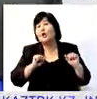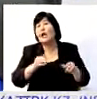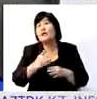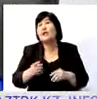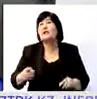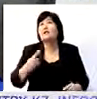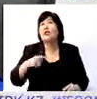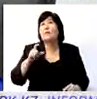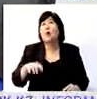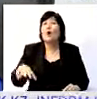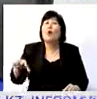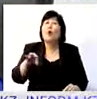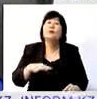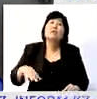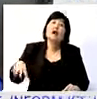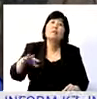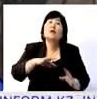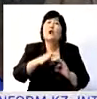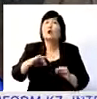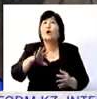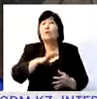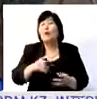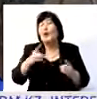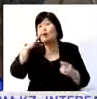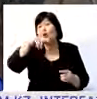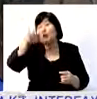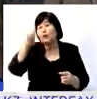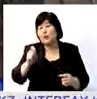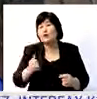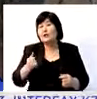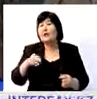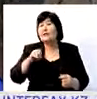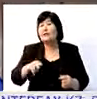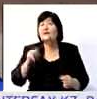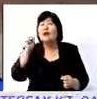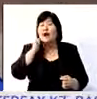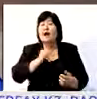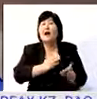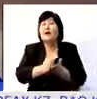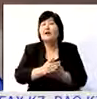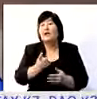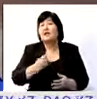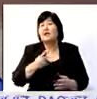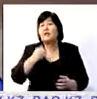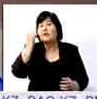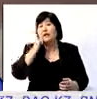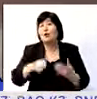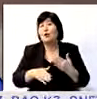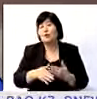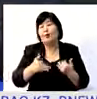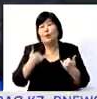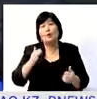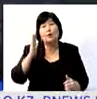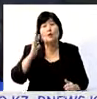саласының мамандары облыстың барлық аудандарында болып, Ұлы Отан соғысы және тыл ардагерлері мен жалғыз басты қарияларға көмек қолын